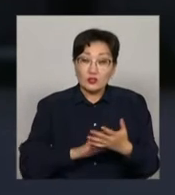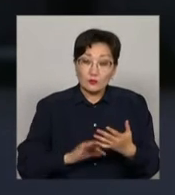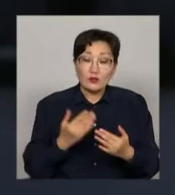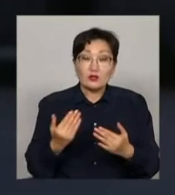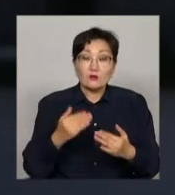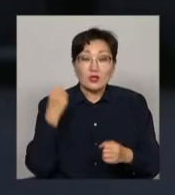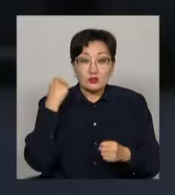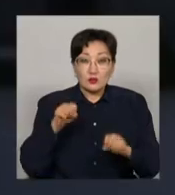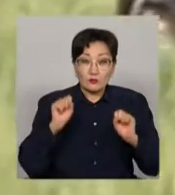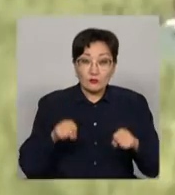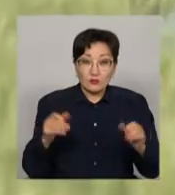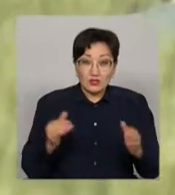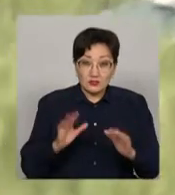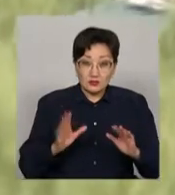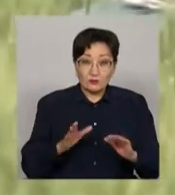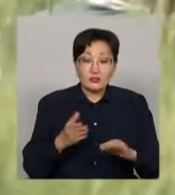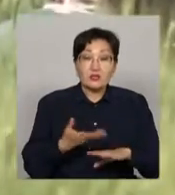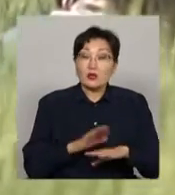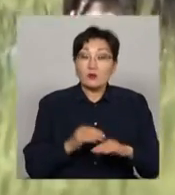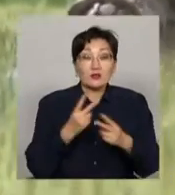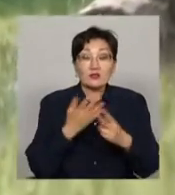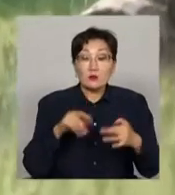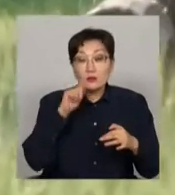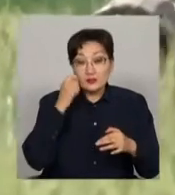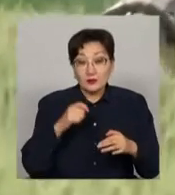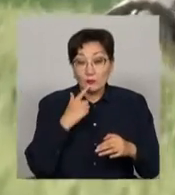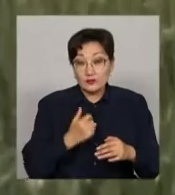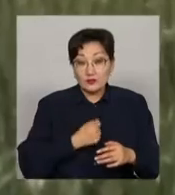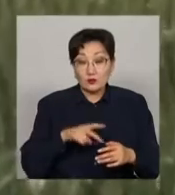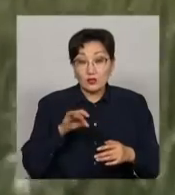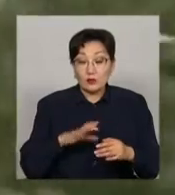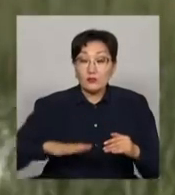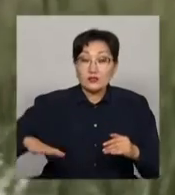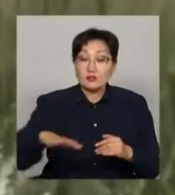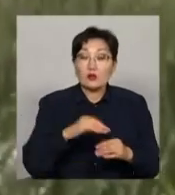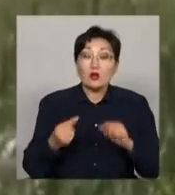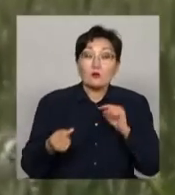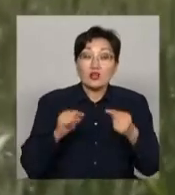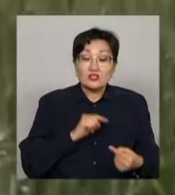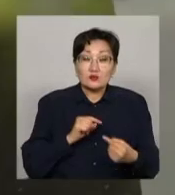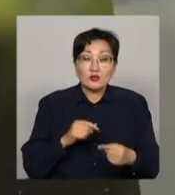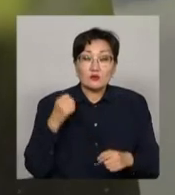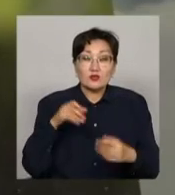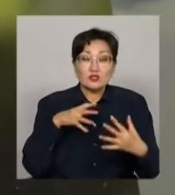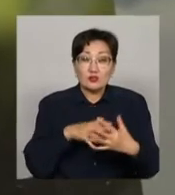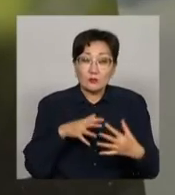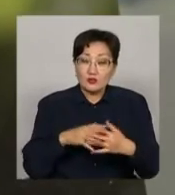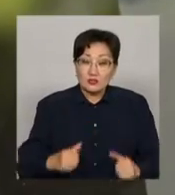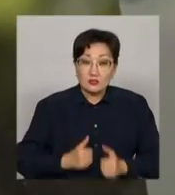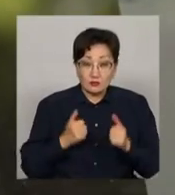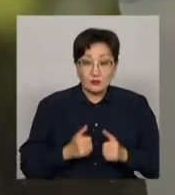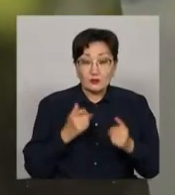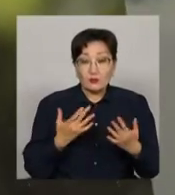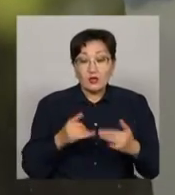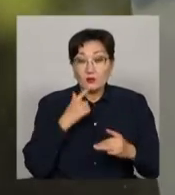оларда жеңіске жету мүмкіндік азаяды. Қиындықтарға қарамастан Украина әскері Донбас аумағында қарсыластарына тойтарыс беруге тырысып бағуда.